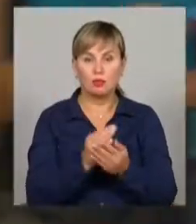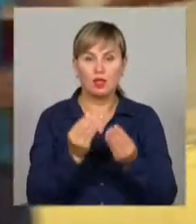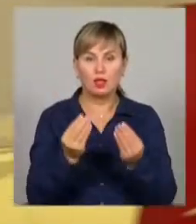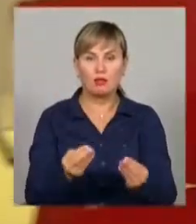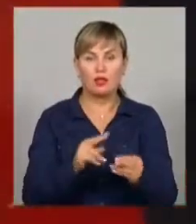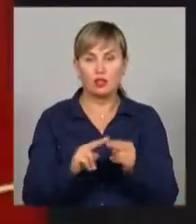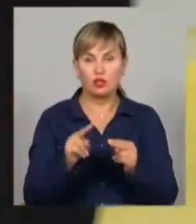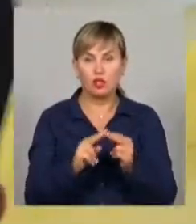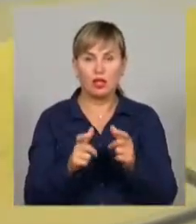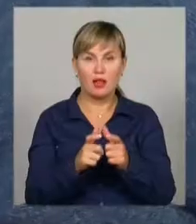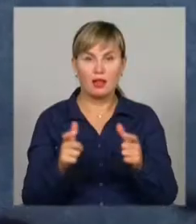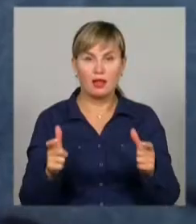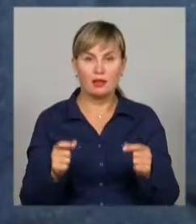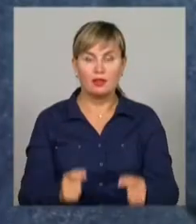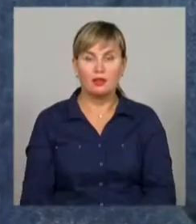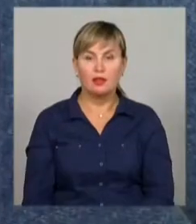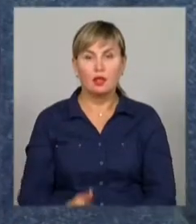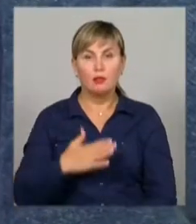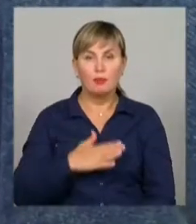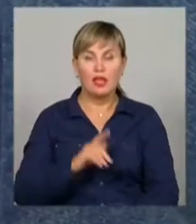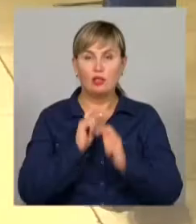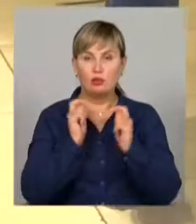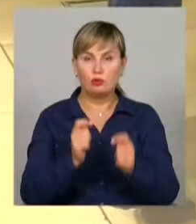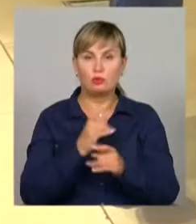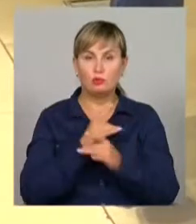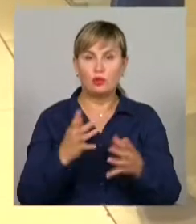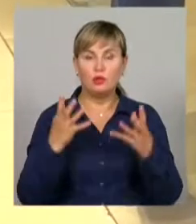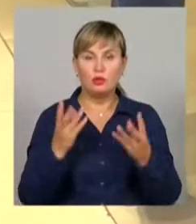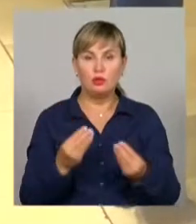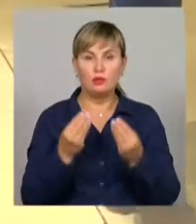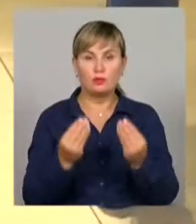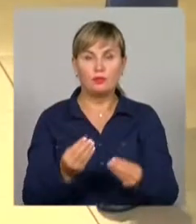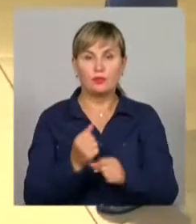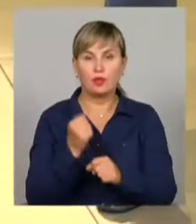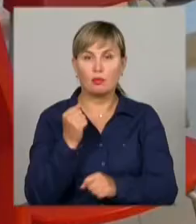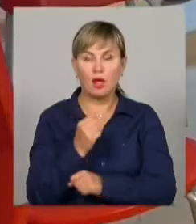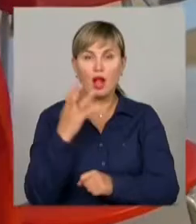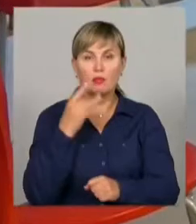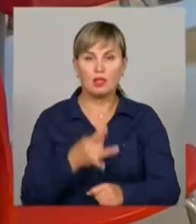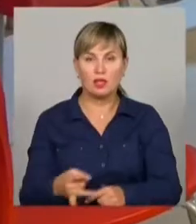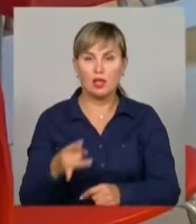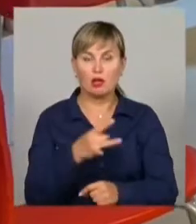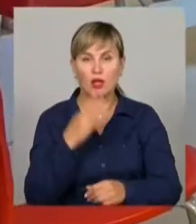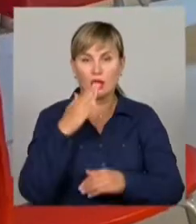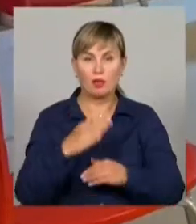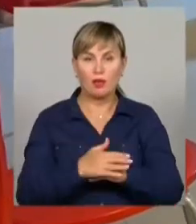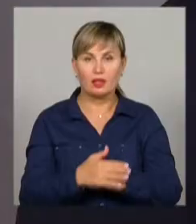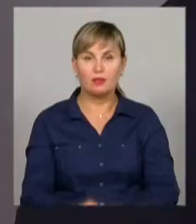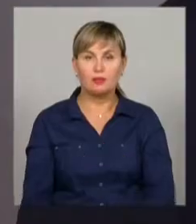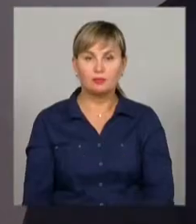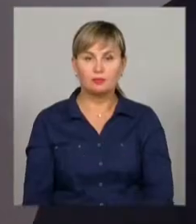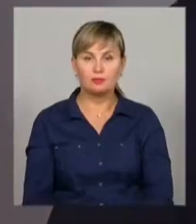раздавать плитки казахстанского шоколада. Приятный сюрприз в праздничный день преподнесли работники Алмалинского районного акимата.